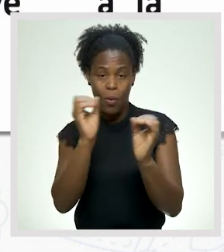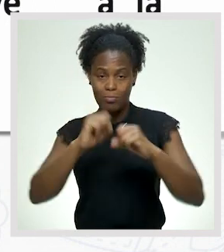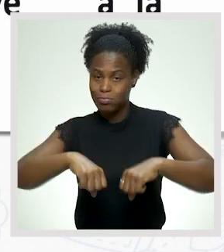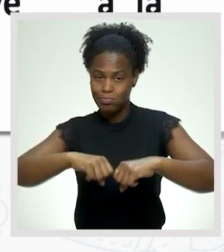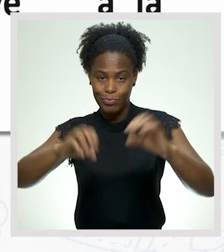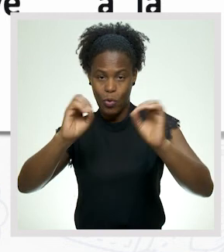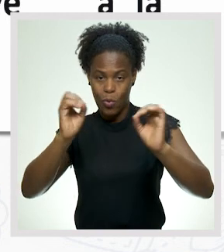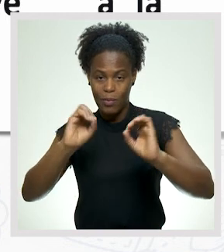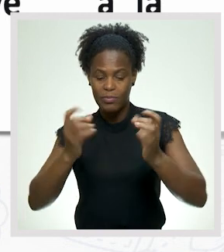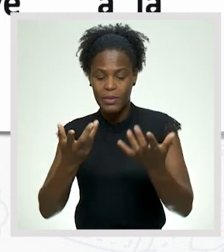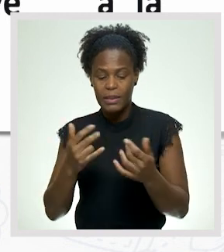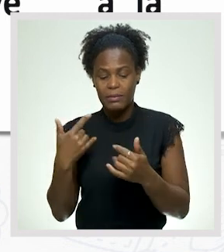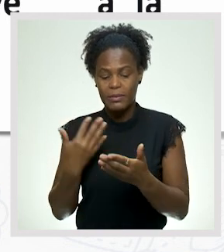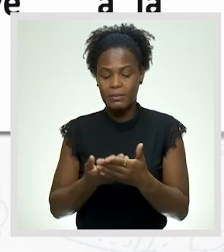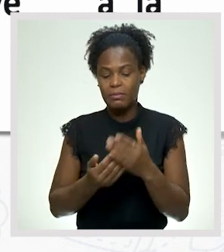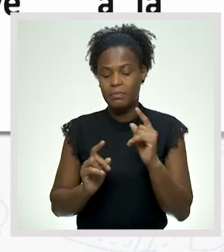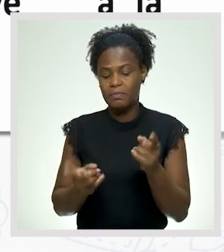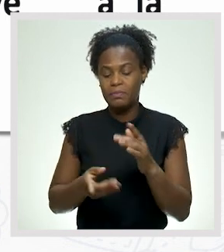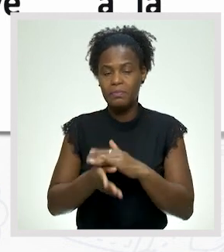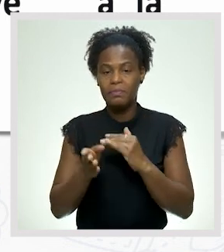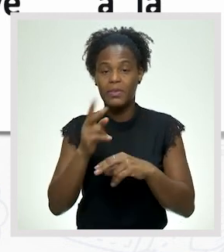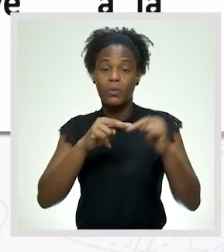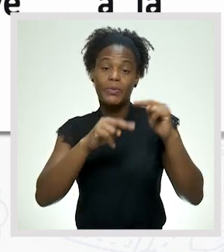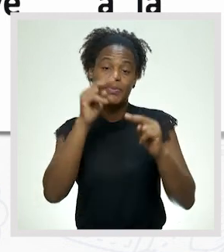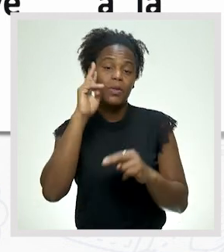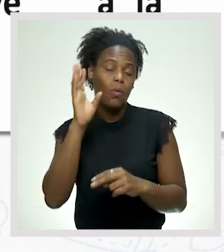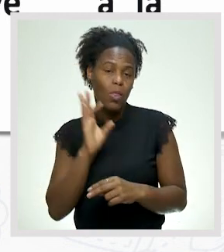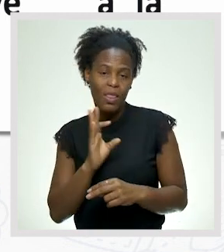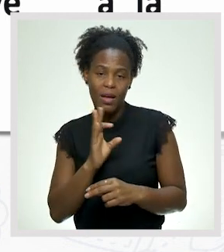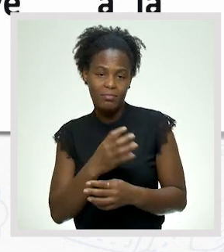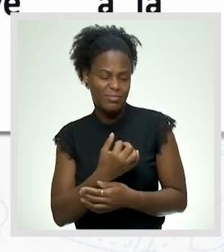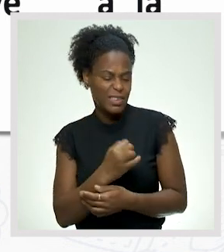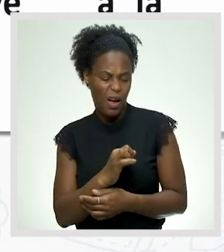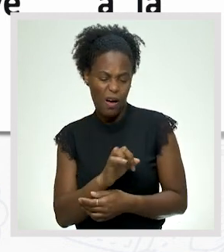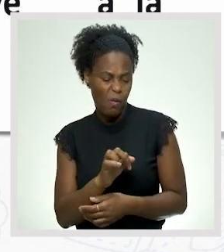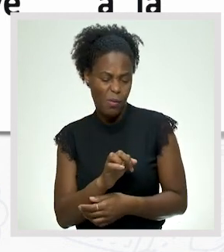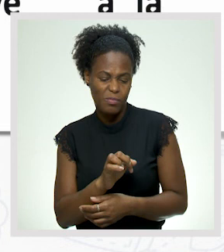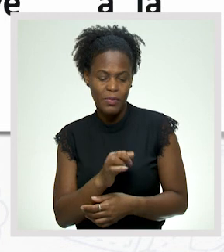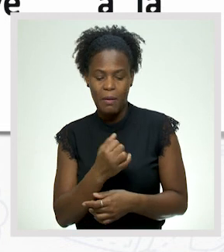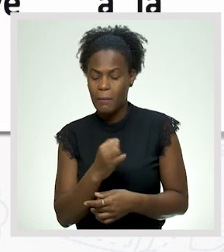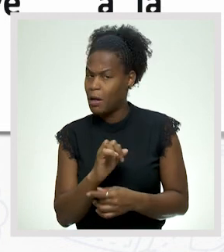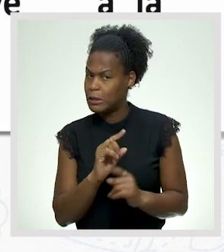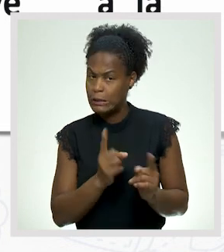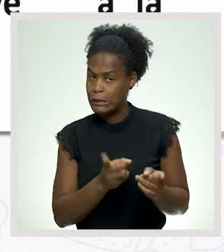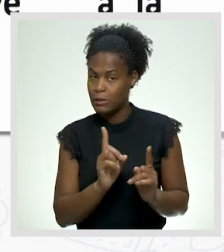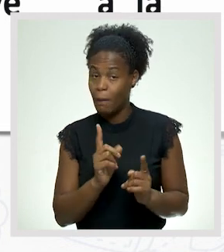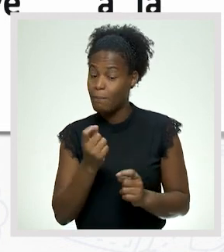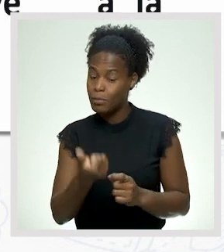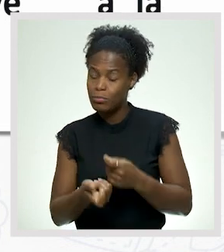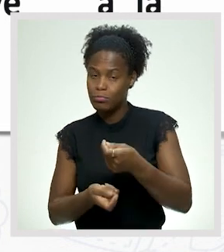l'accord dès le départ de construire un hôtel? Non, pas au début. Mais petit à